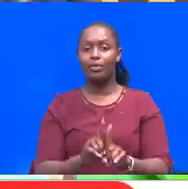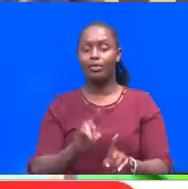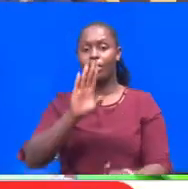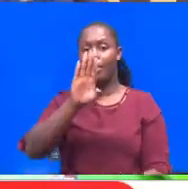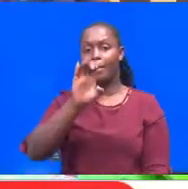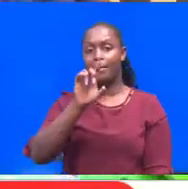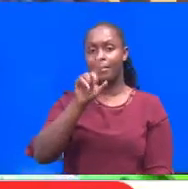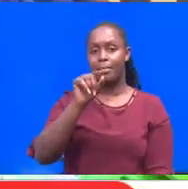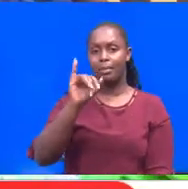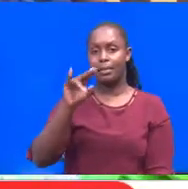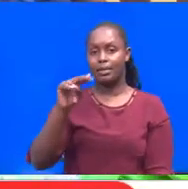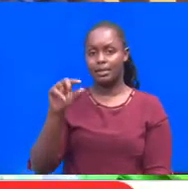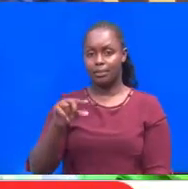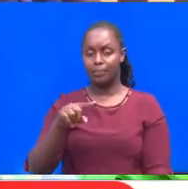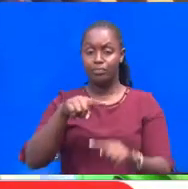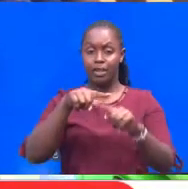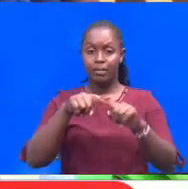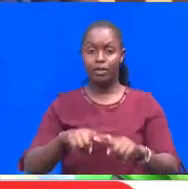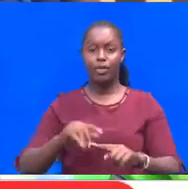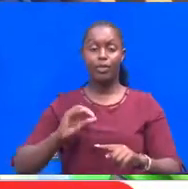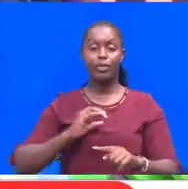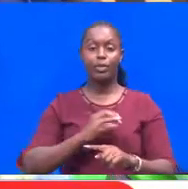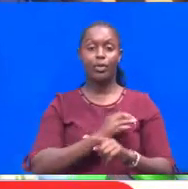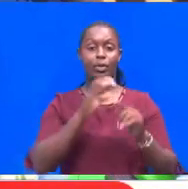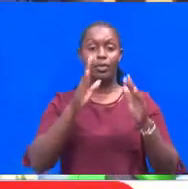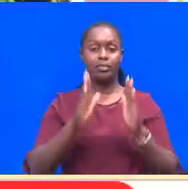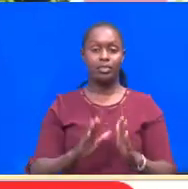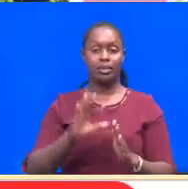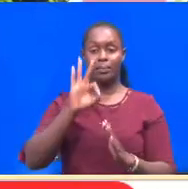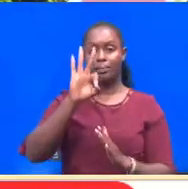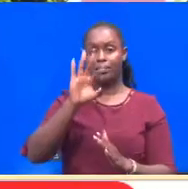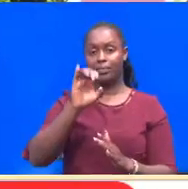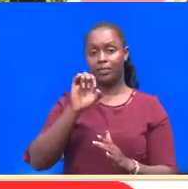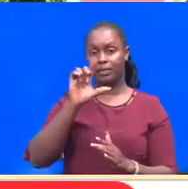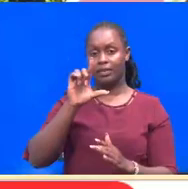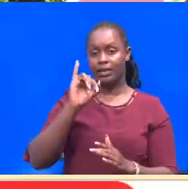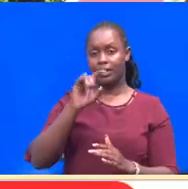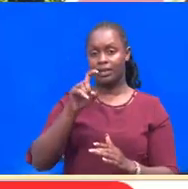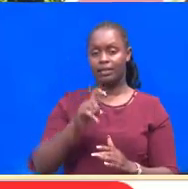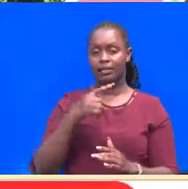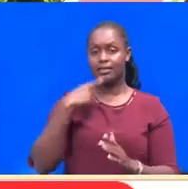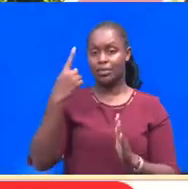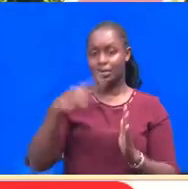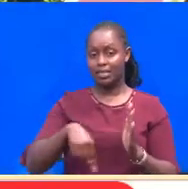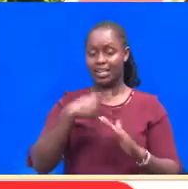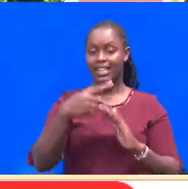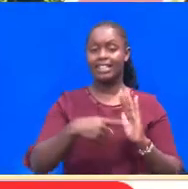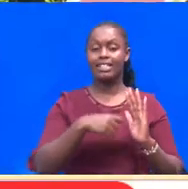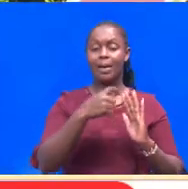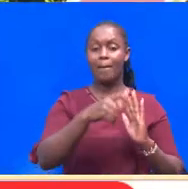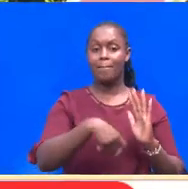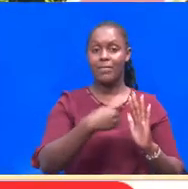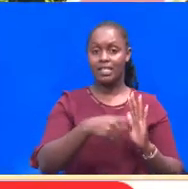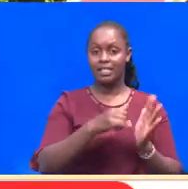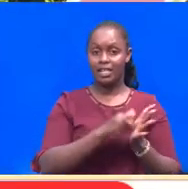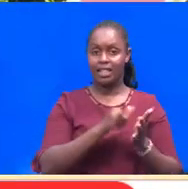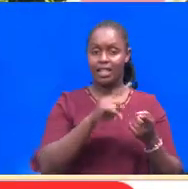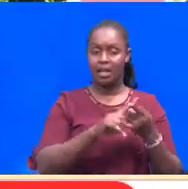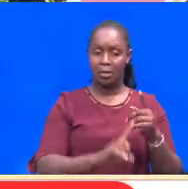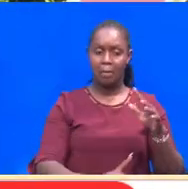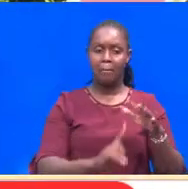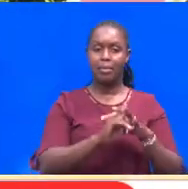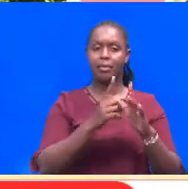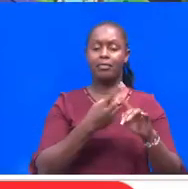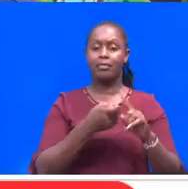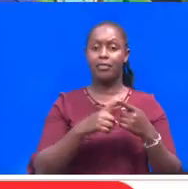hizi. Kulingana na kamishna wa kaunti ya Vihiga Felix Watakila, licha ya mashine hizi zenye chimbuko lake katika taifa la Uchina kupigwa